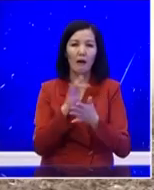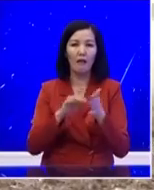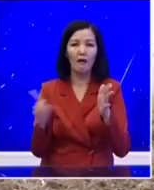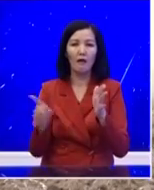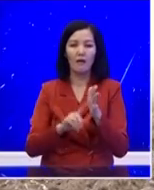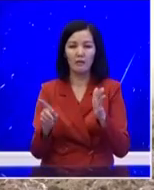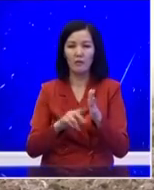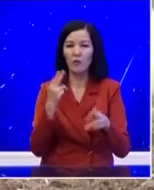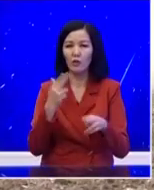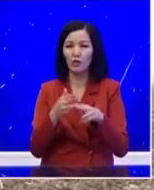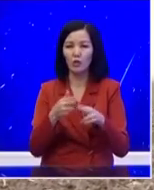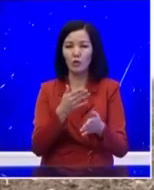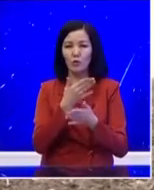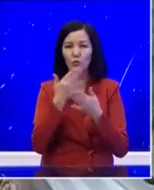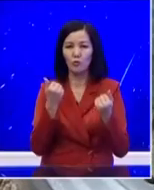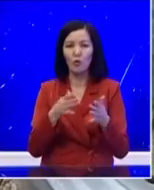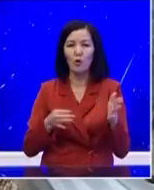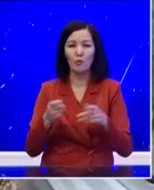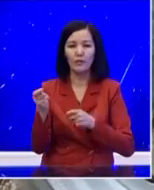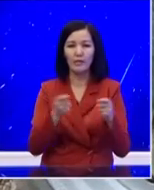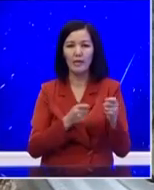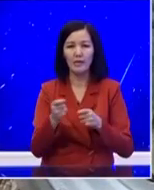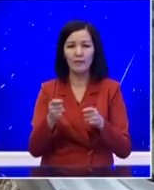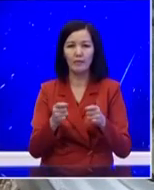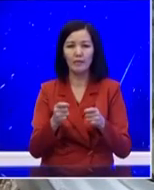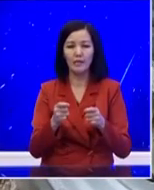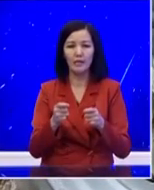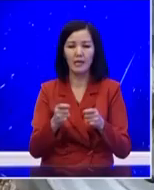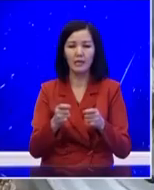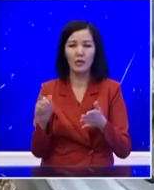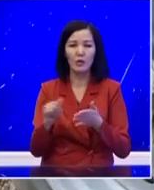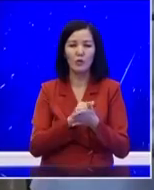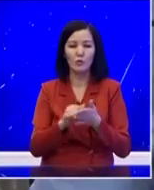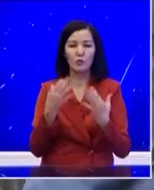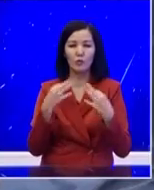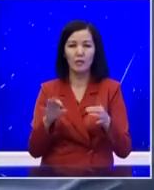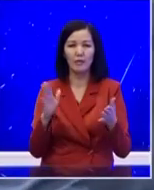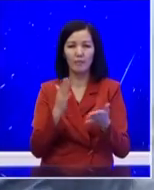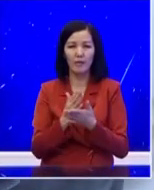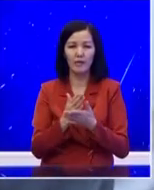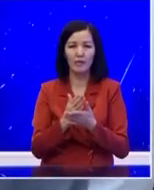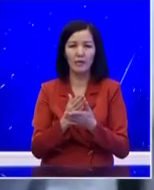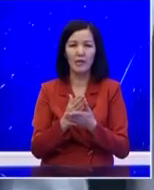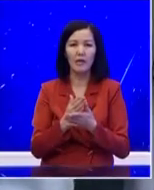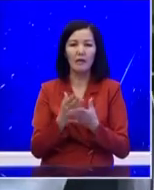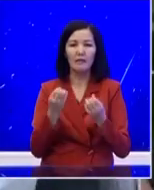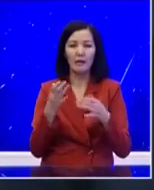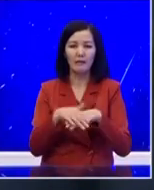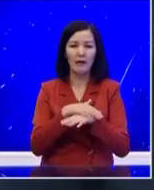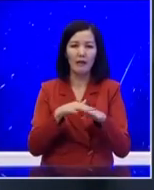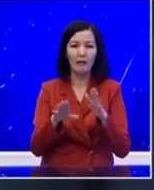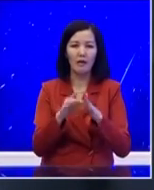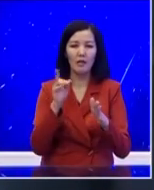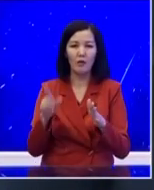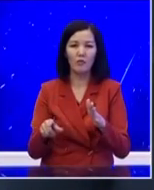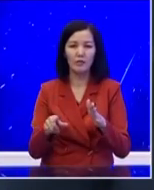қатынауға шектеу жоқ. Облыстық әкімдік тарапынан арнайы жасыл дәліз жасалып қойғанын тілге тиек етті. Сонымен қатар халық қалаулысы